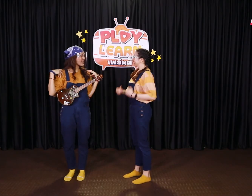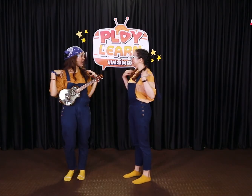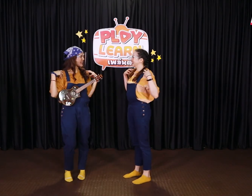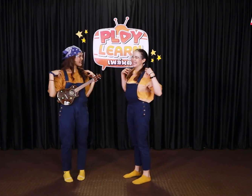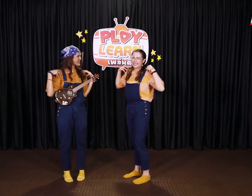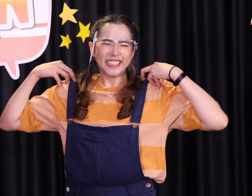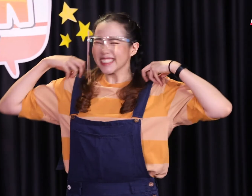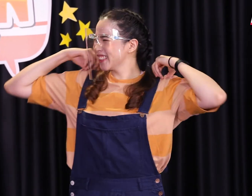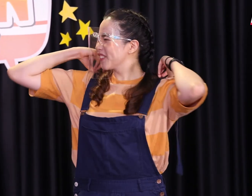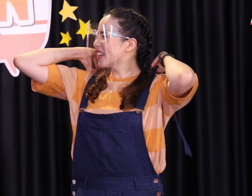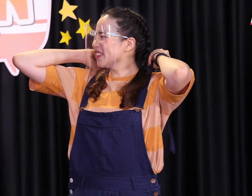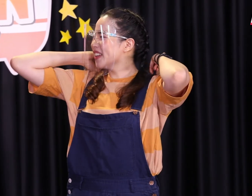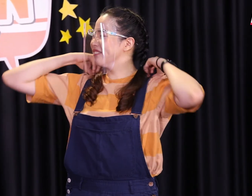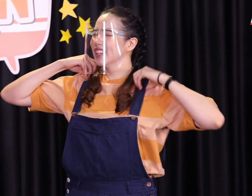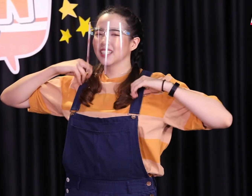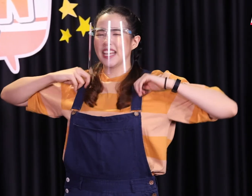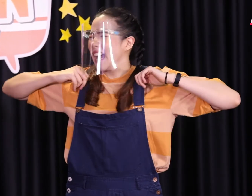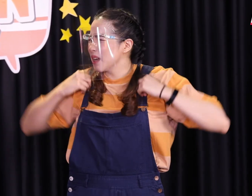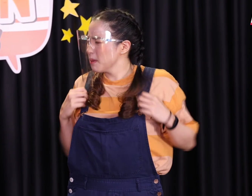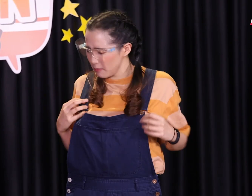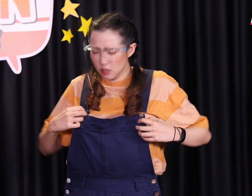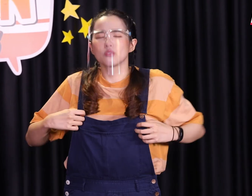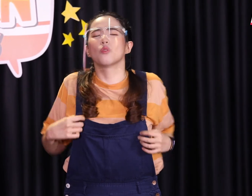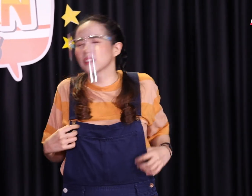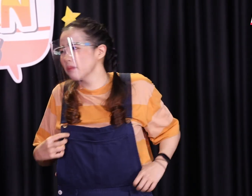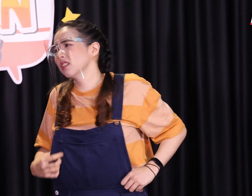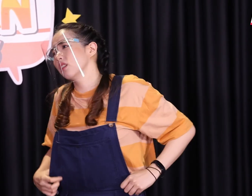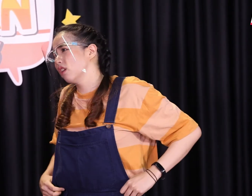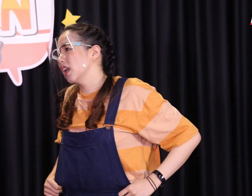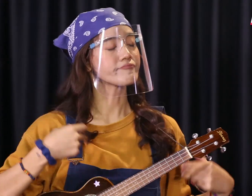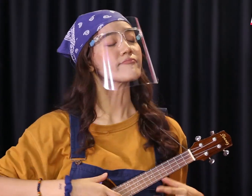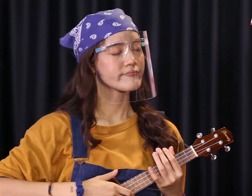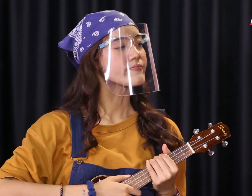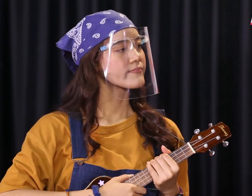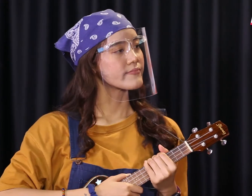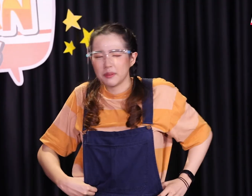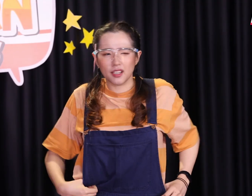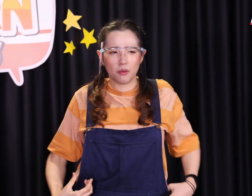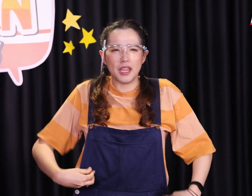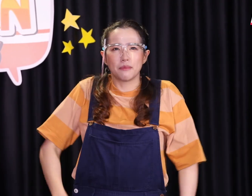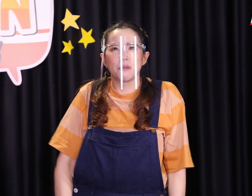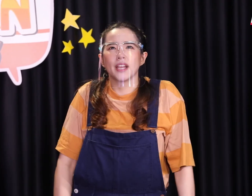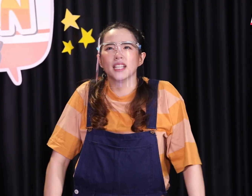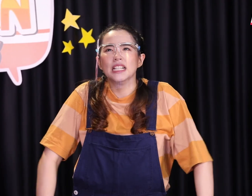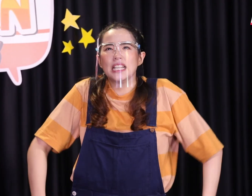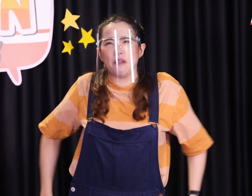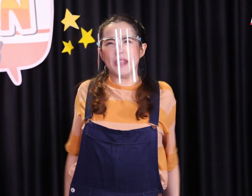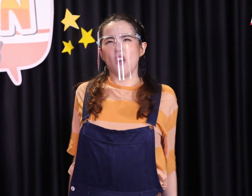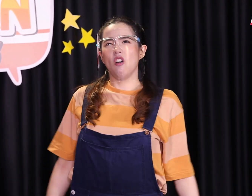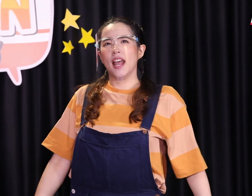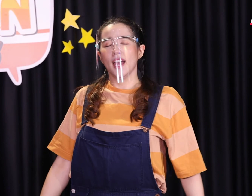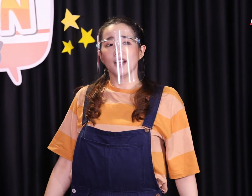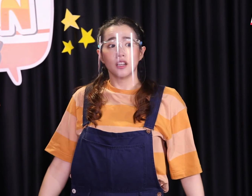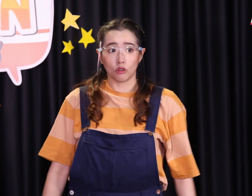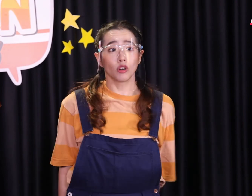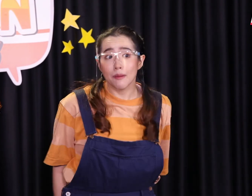มแล้วด้วยอ่ะ ขอบคุณนะพี่พิมพ์แต่ยังไงอ่ะพี่พิมพ์ก็ช่วยเตือนพี่เตยด้วยก็แล้วกันตอนนี้พี่เตยก็พยายามทำให้หลังไม่ง